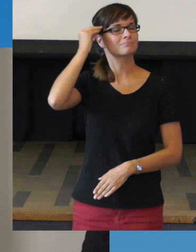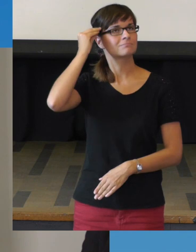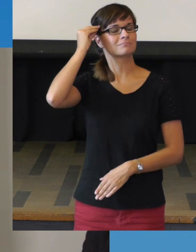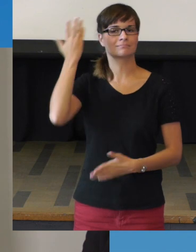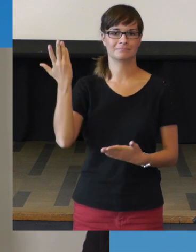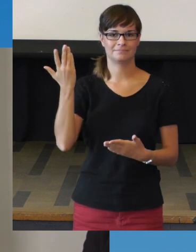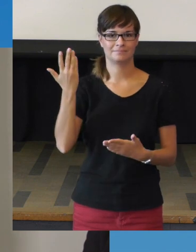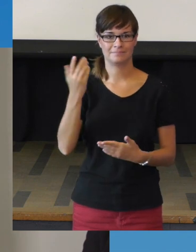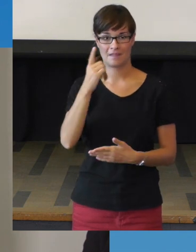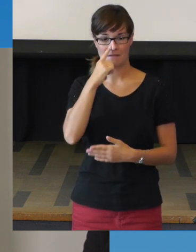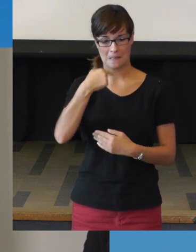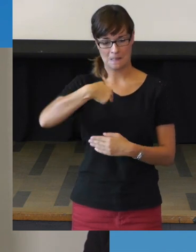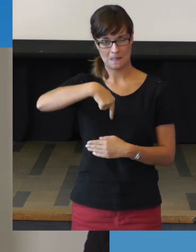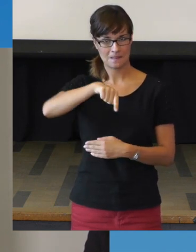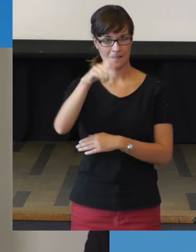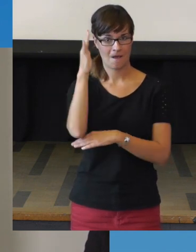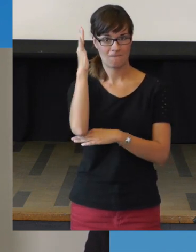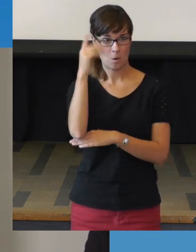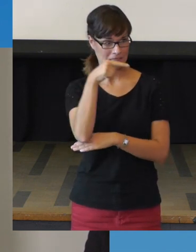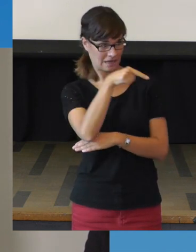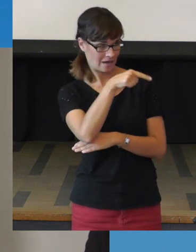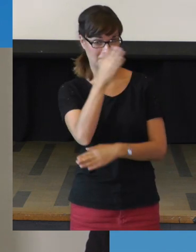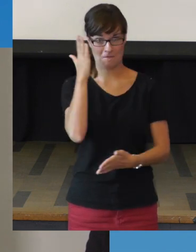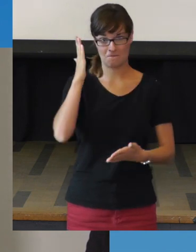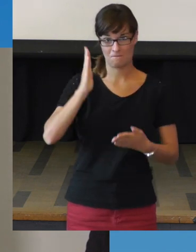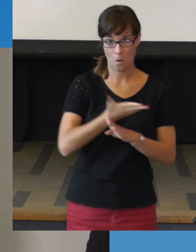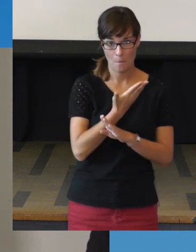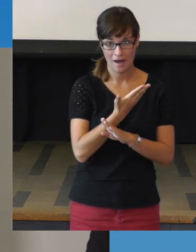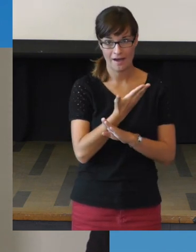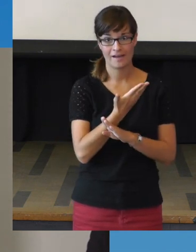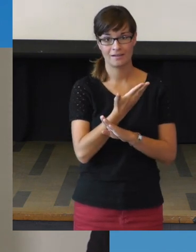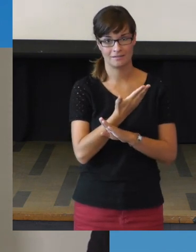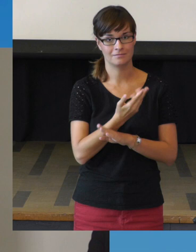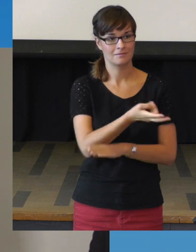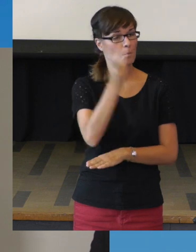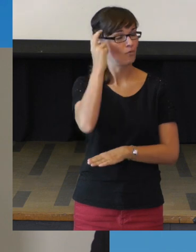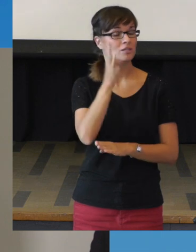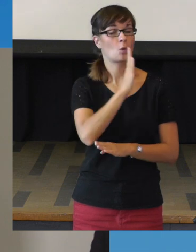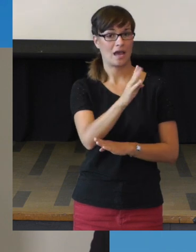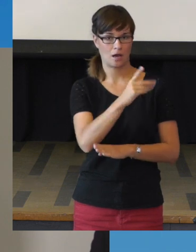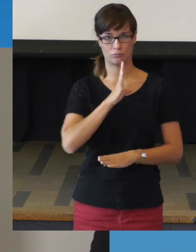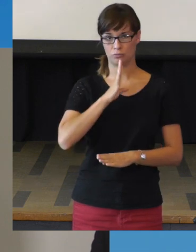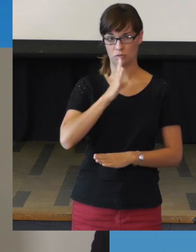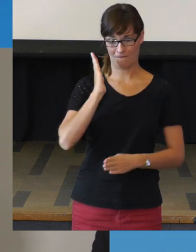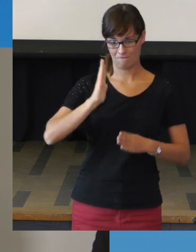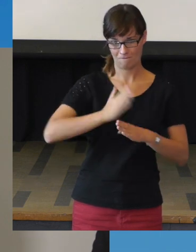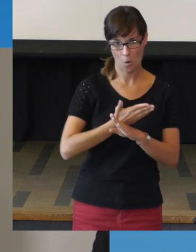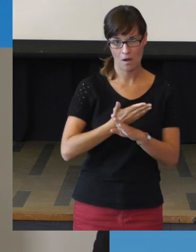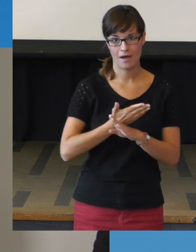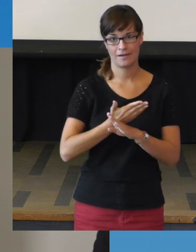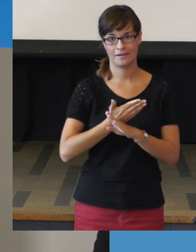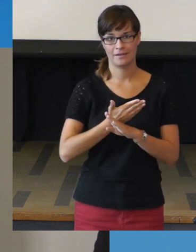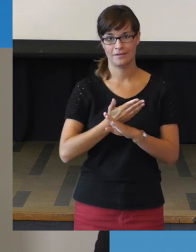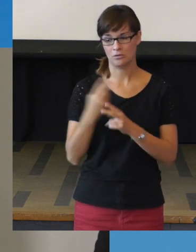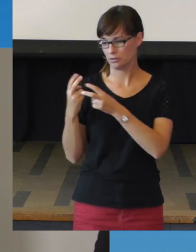dem Vortrag hier oben fertig sind, den Professor Gradaus halten wird und einem Gespräch, das ich mit den